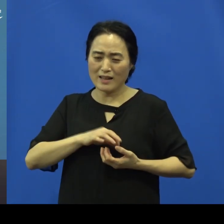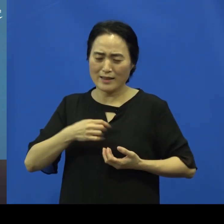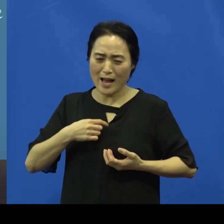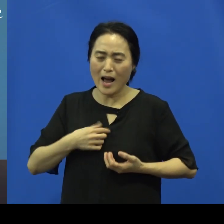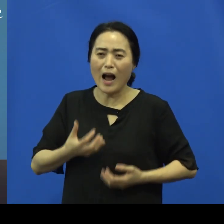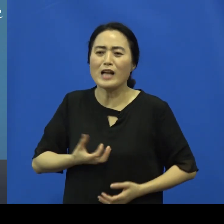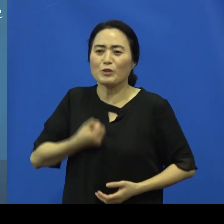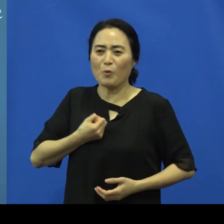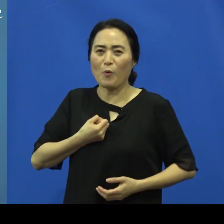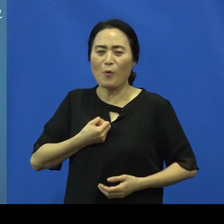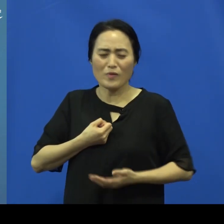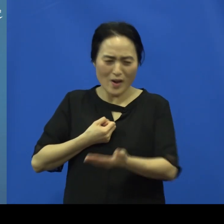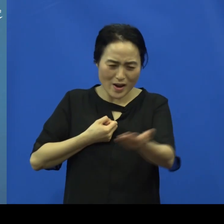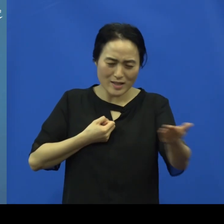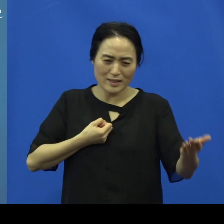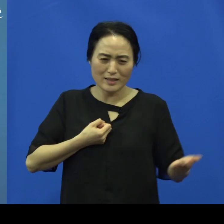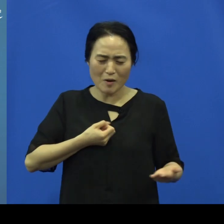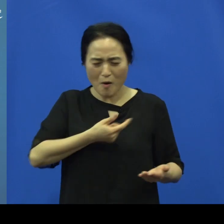바로 스프랑크나예요.